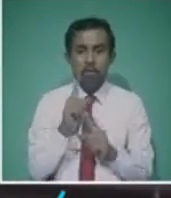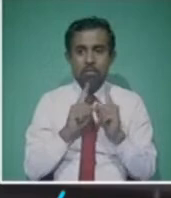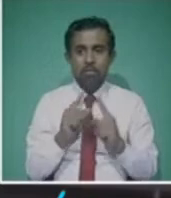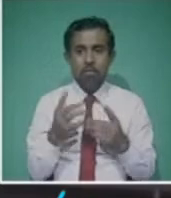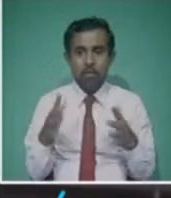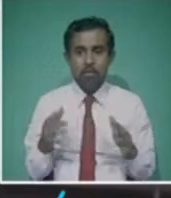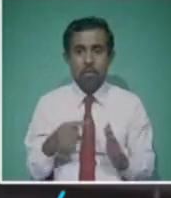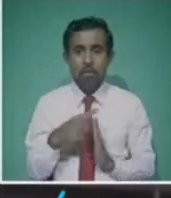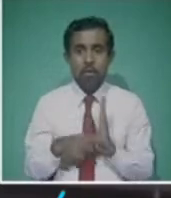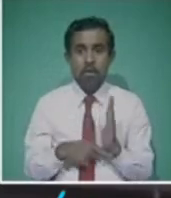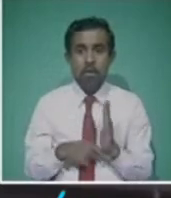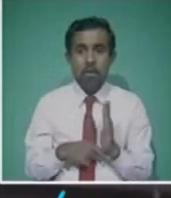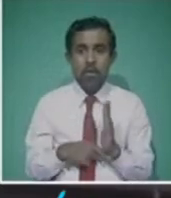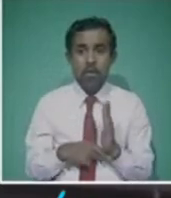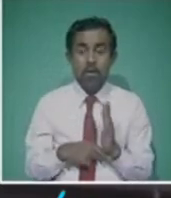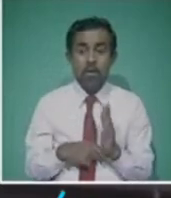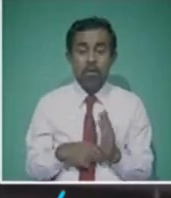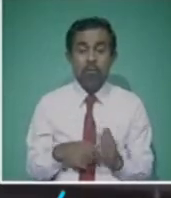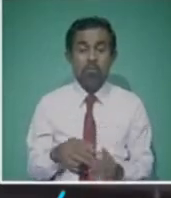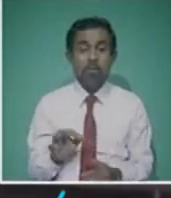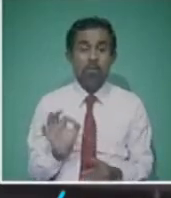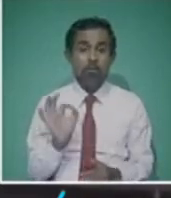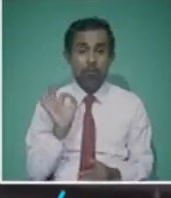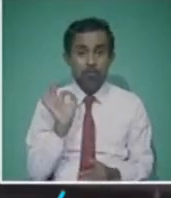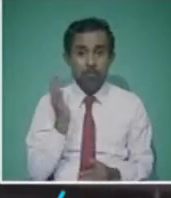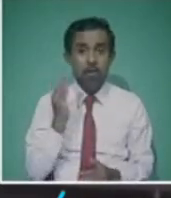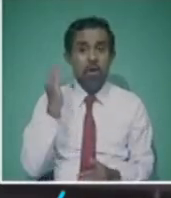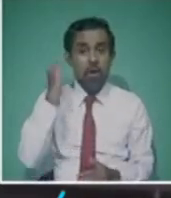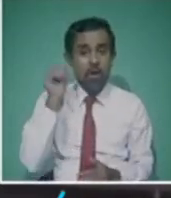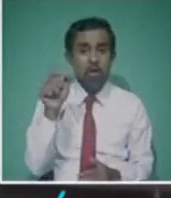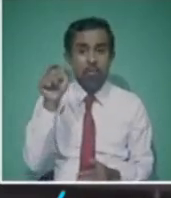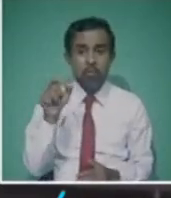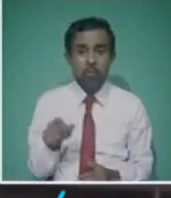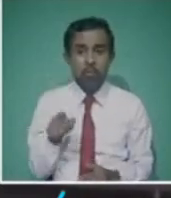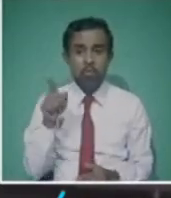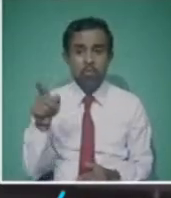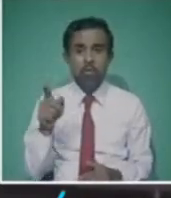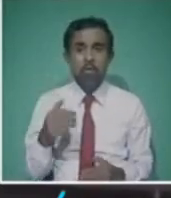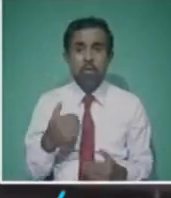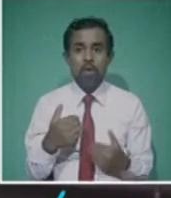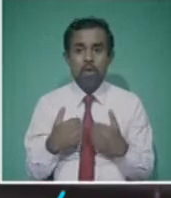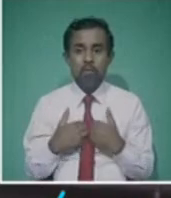අපේ රටට විදිශමේගෙන මේ රත්තරන් කාන්තාවන්ට අපි